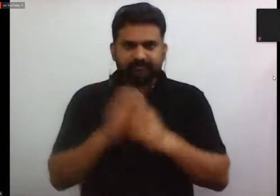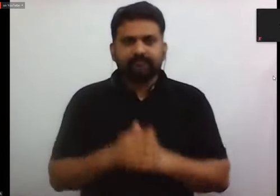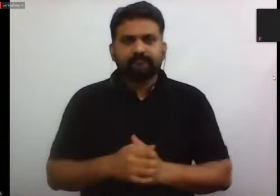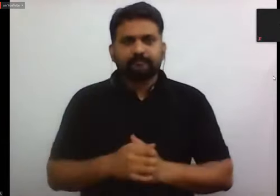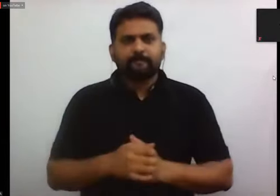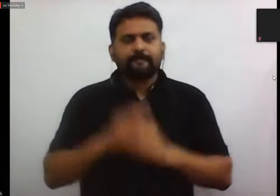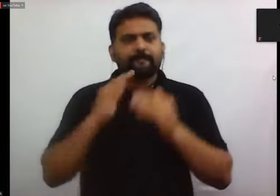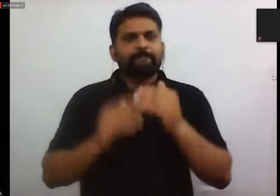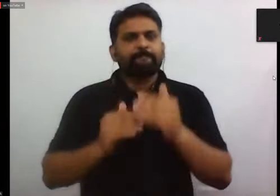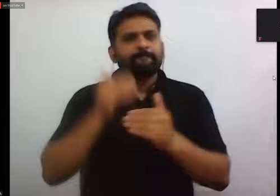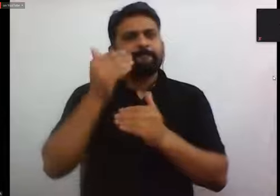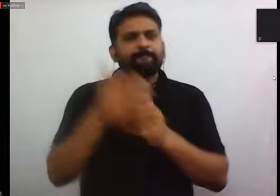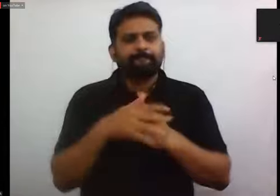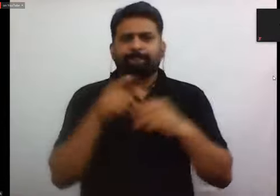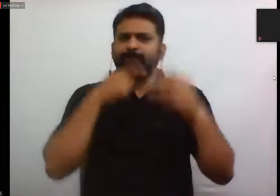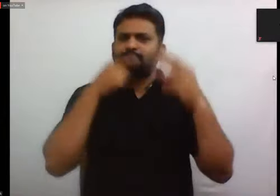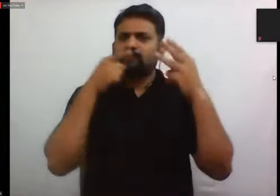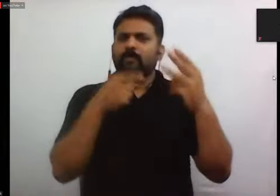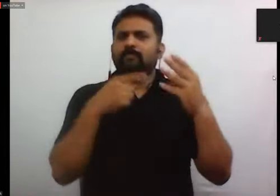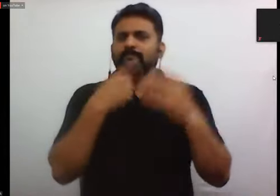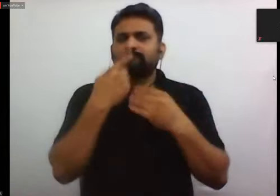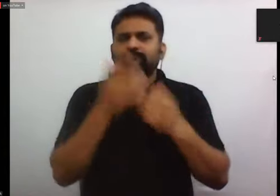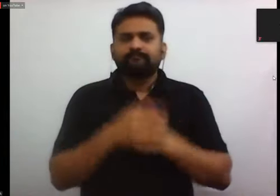अगला पॉइंट में